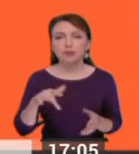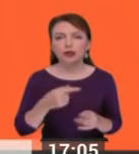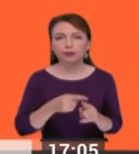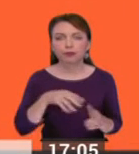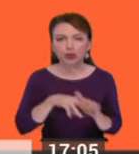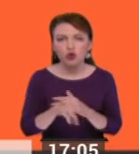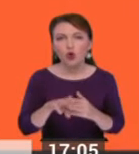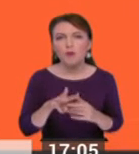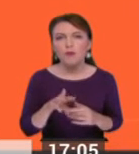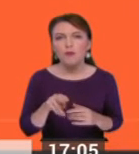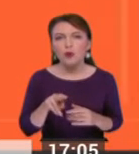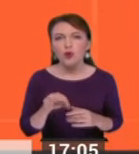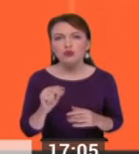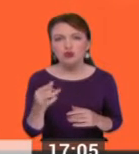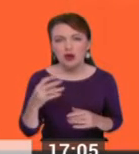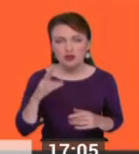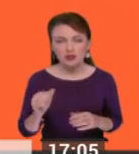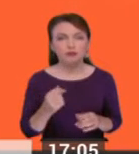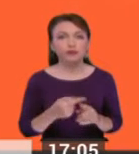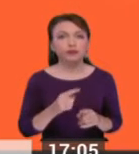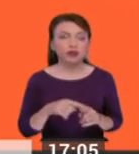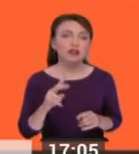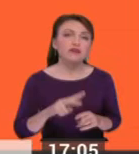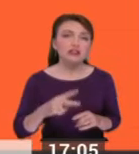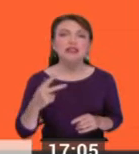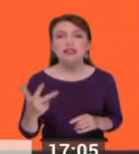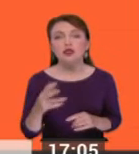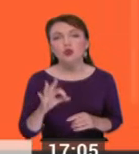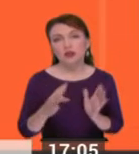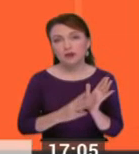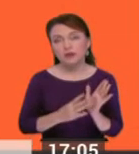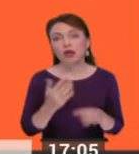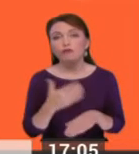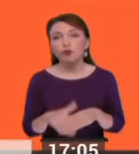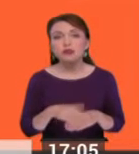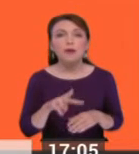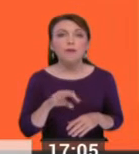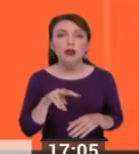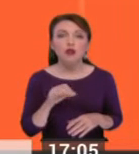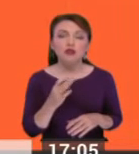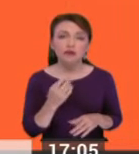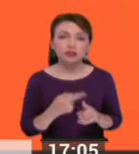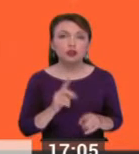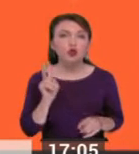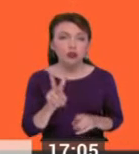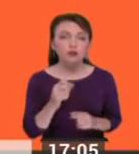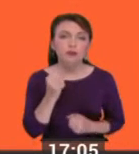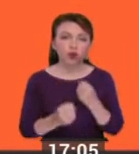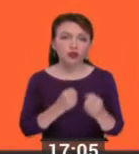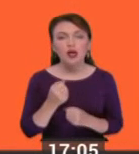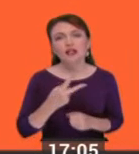о 22.49 і 23.09. З вулиці Милославської найпізніші тролейбуси поїдуть